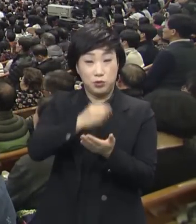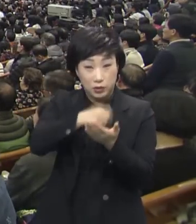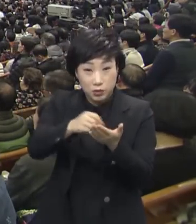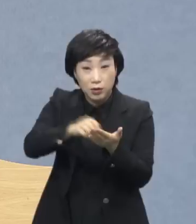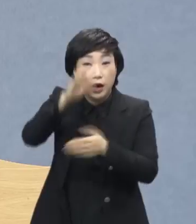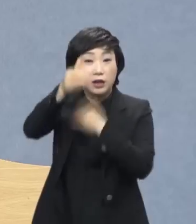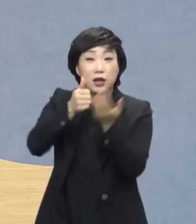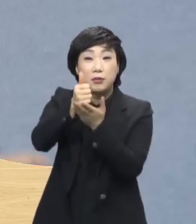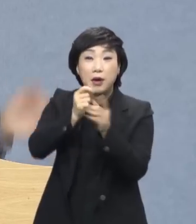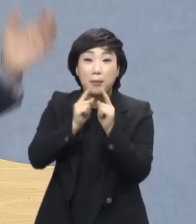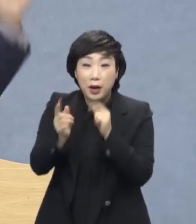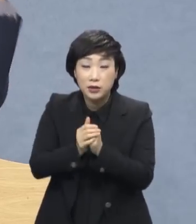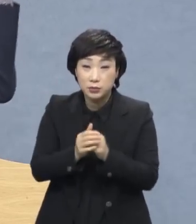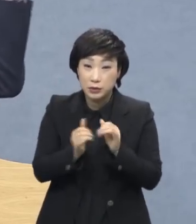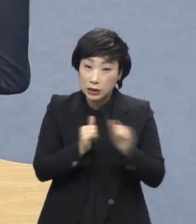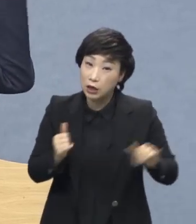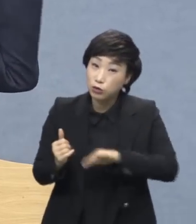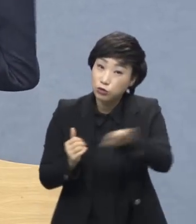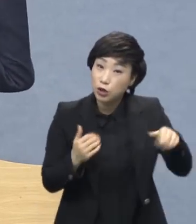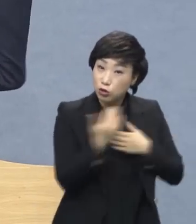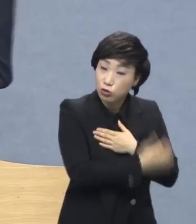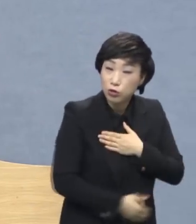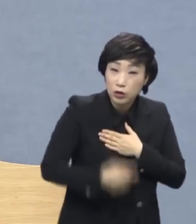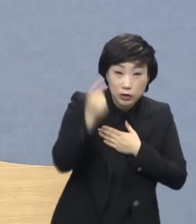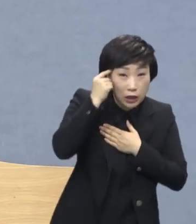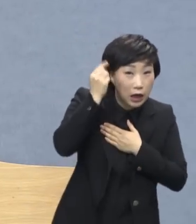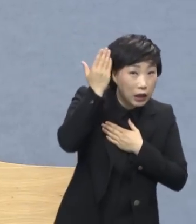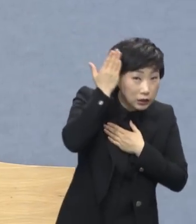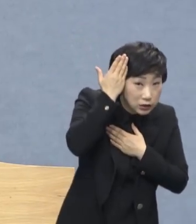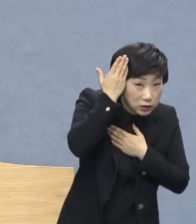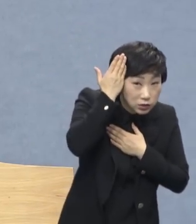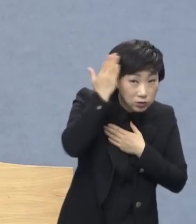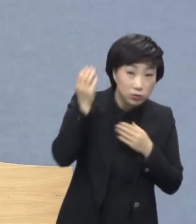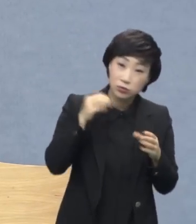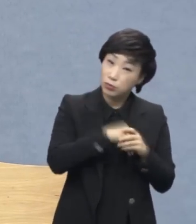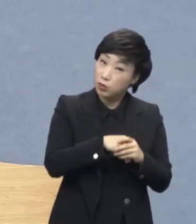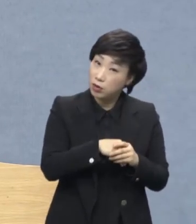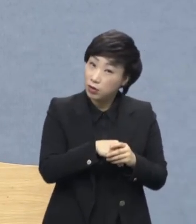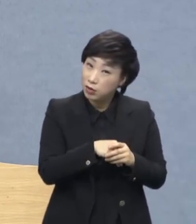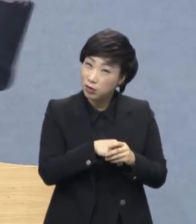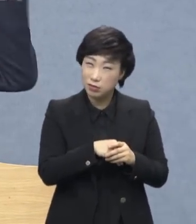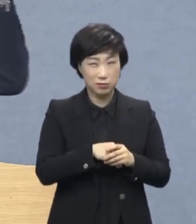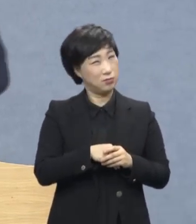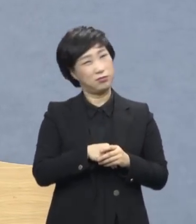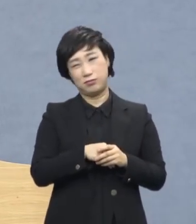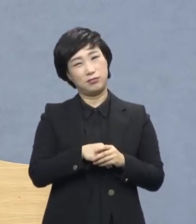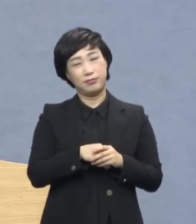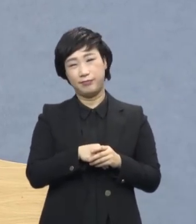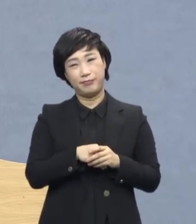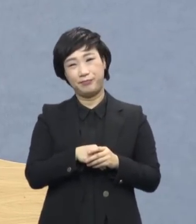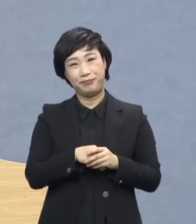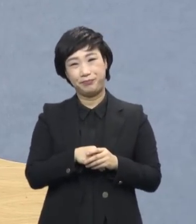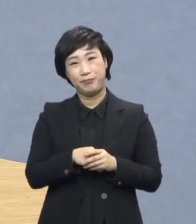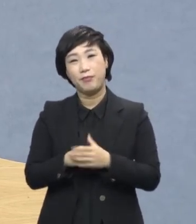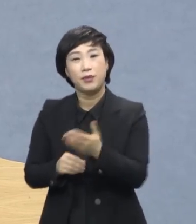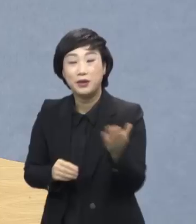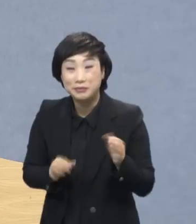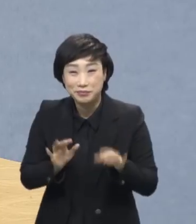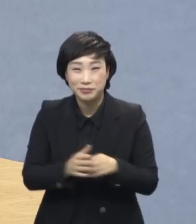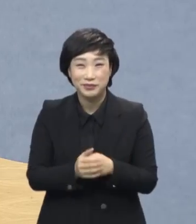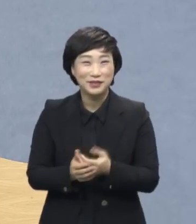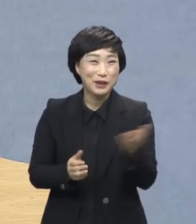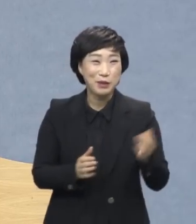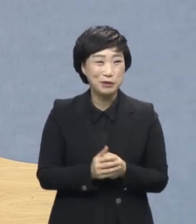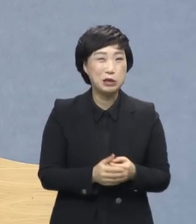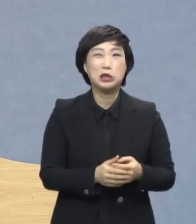말씀이 인간의 육신의 생각에 지성에 계시겠느냐? 지성에 계시겠느냐? 몇 장 몇